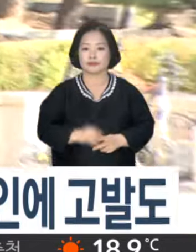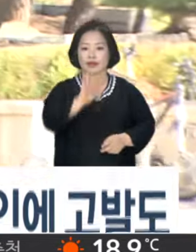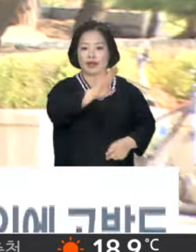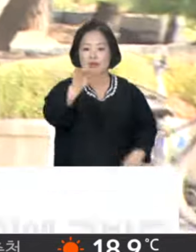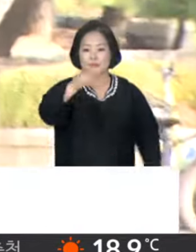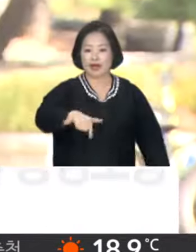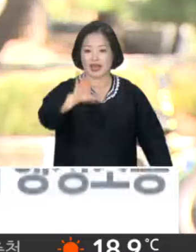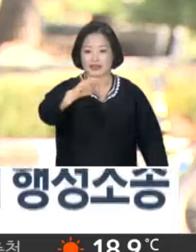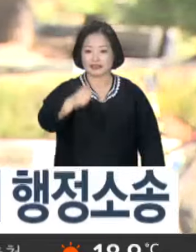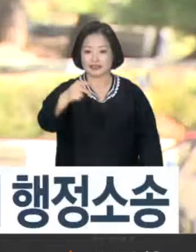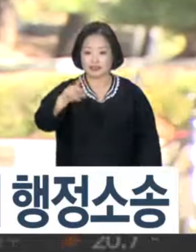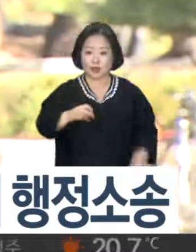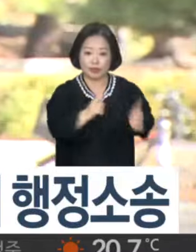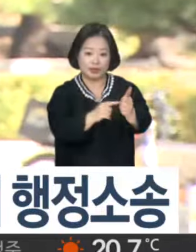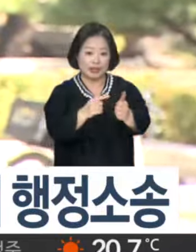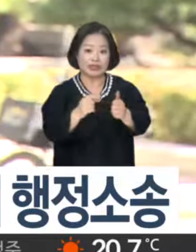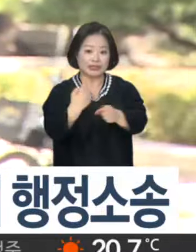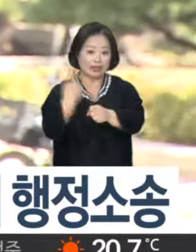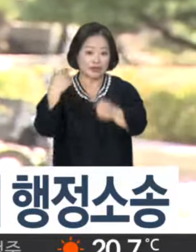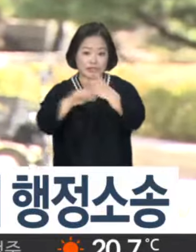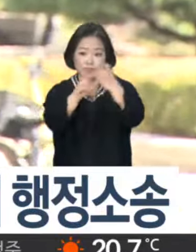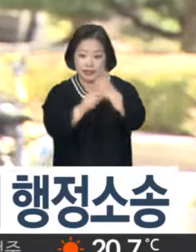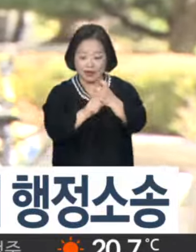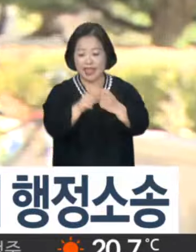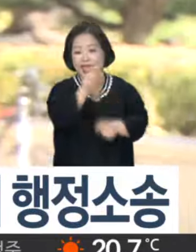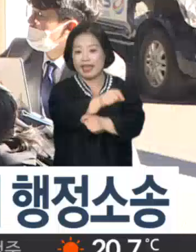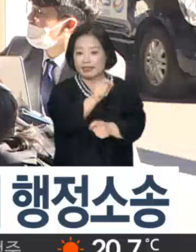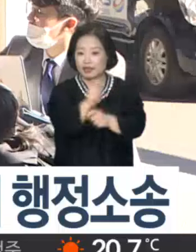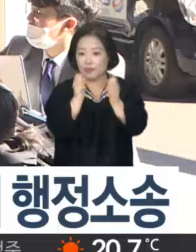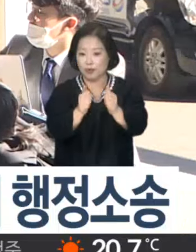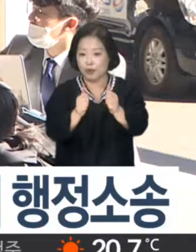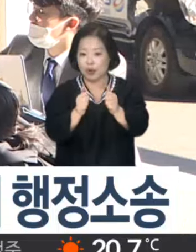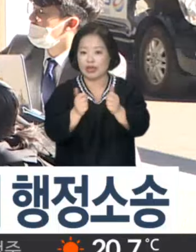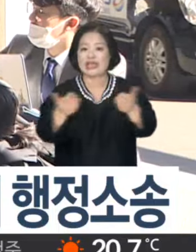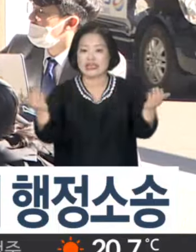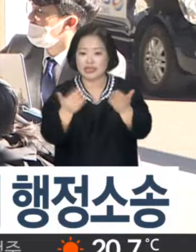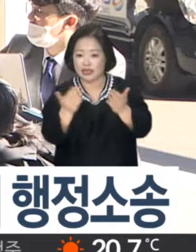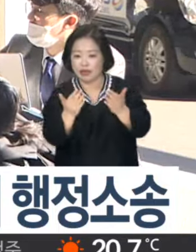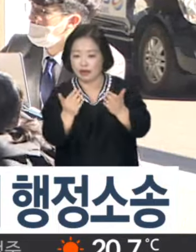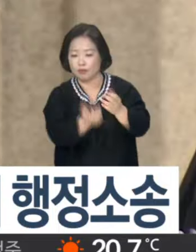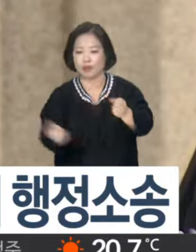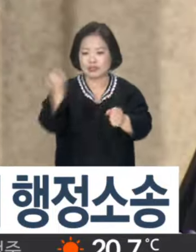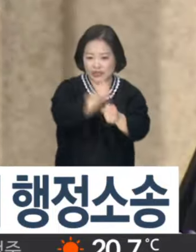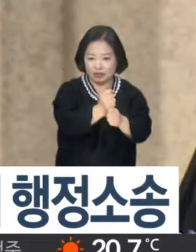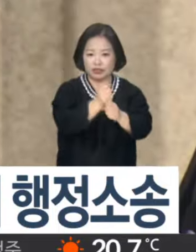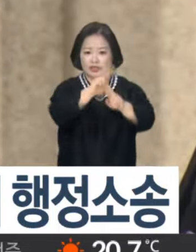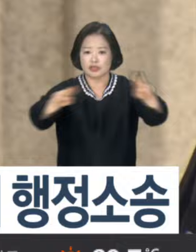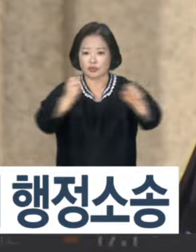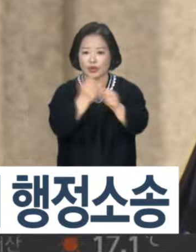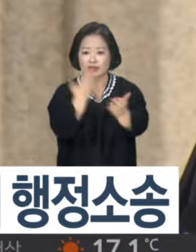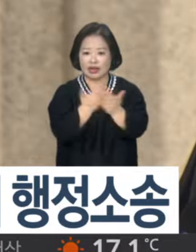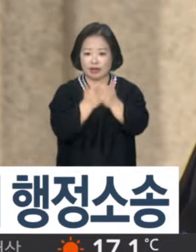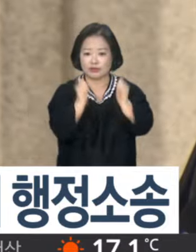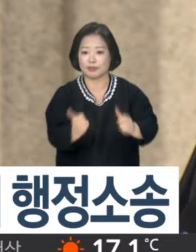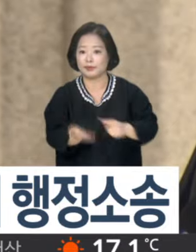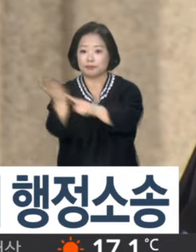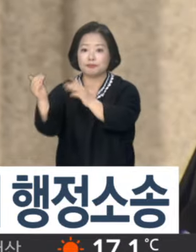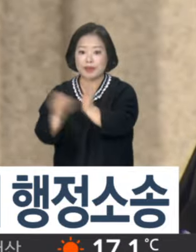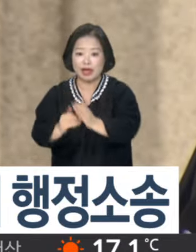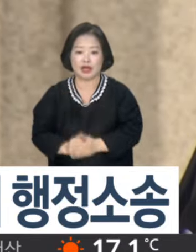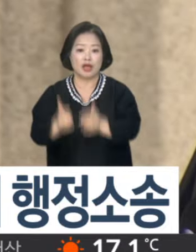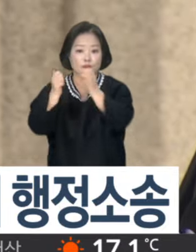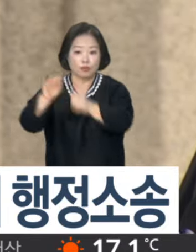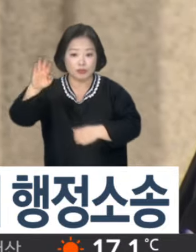박은정 후보는 지난해 11월 서울행정법원에 법무부의 복직 명령을 취소해달라며 소송을 제기했습니다.